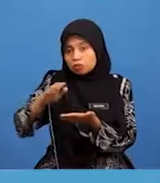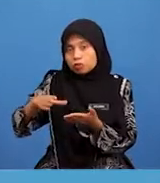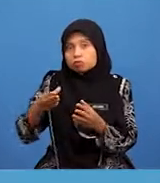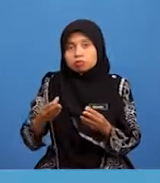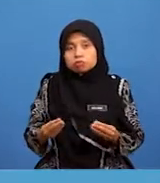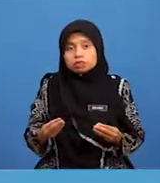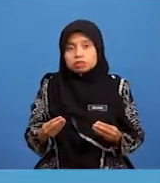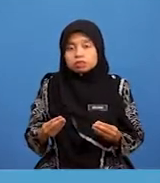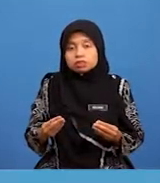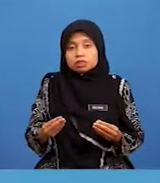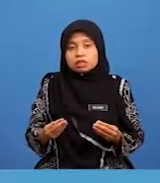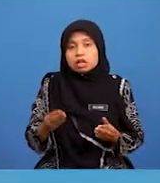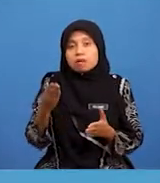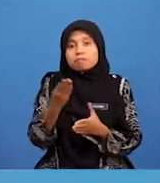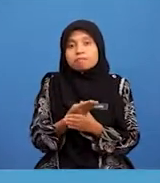RM7,240. Bank